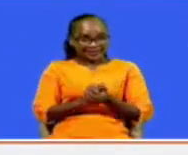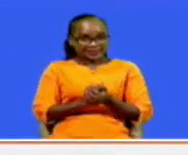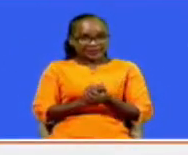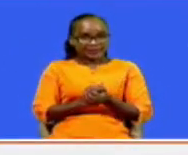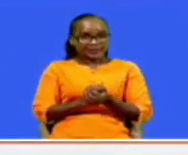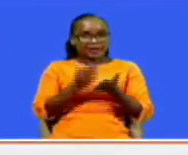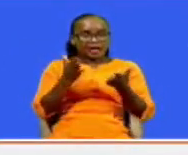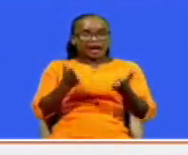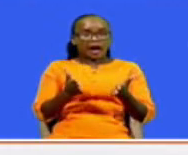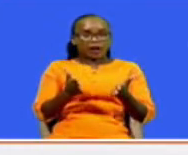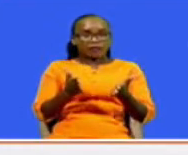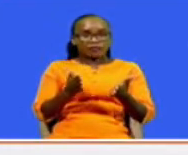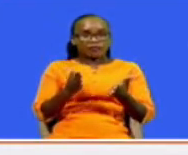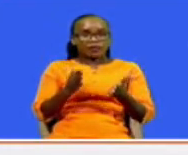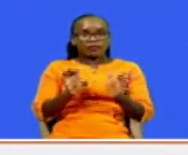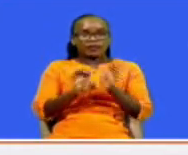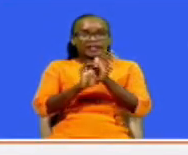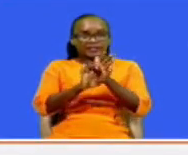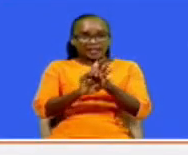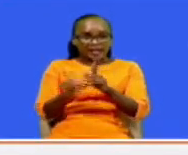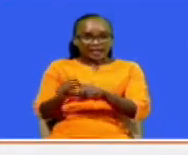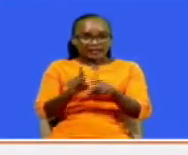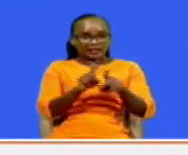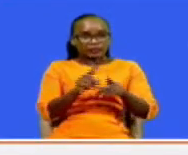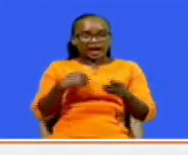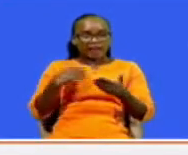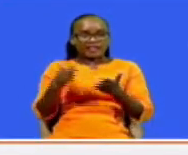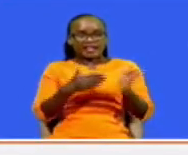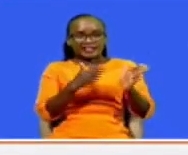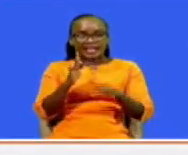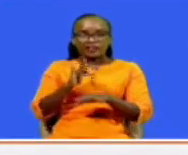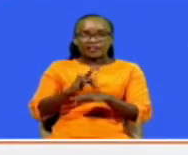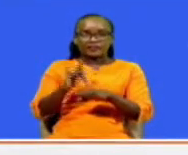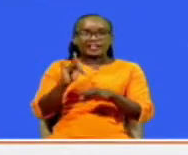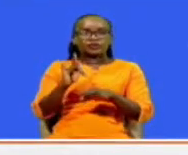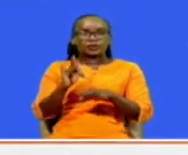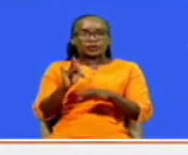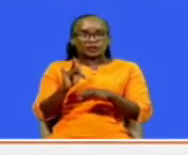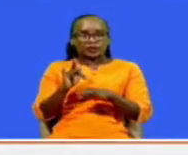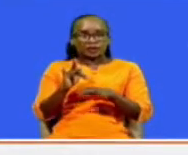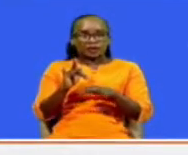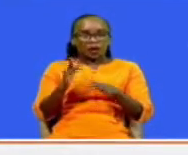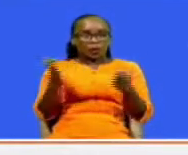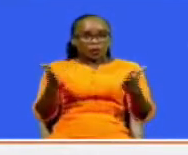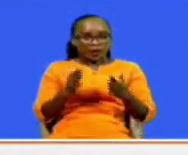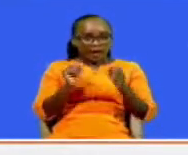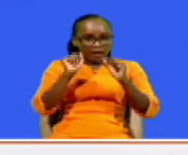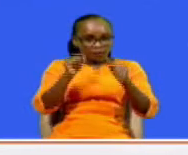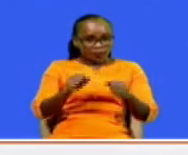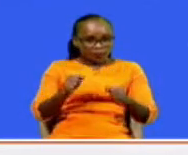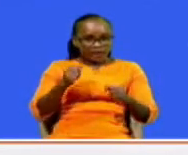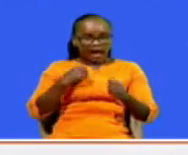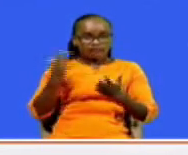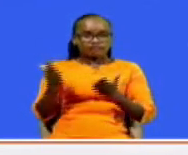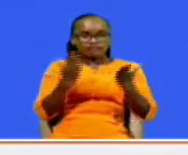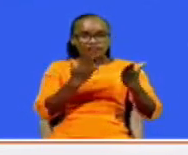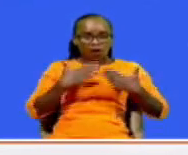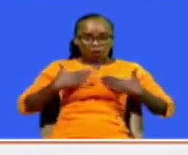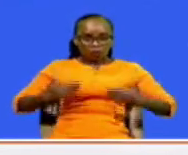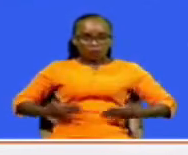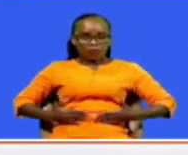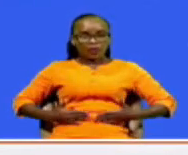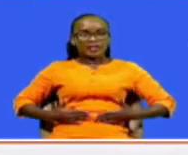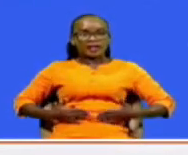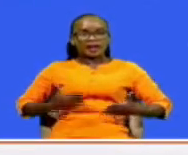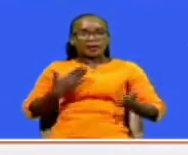So avoid just example is in chances of infection, then that inflammation can occur in the whole body, there